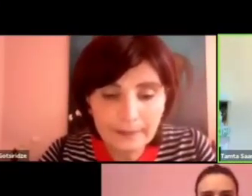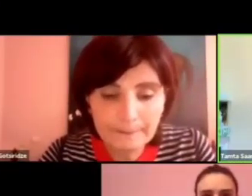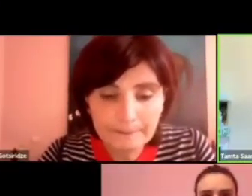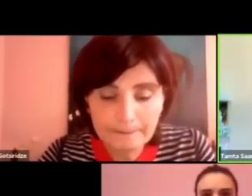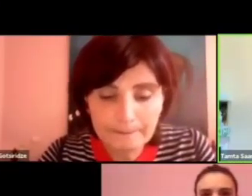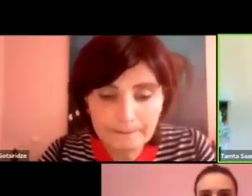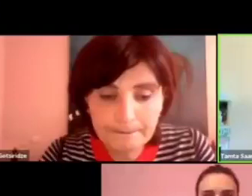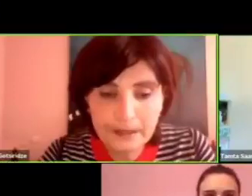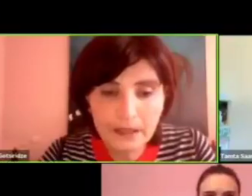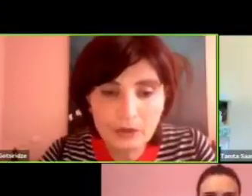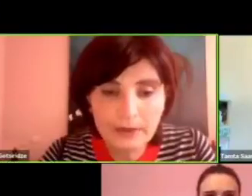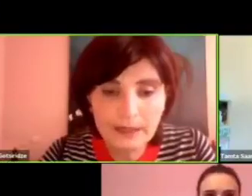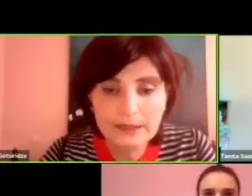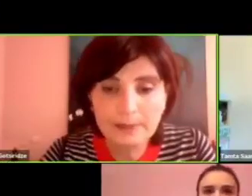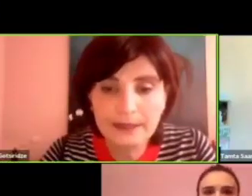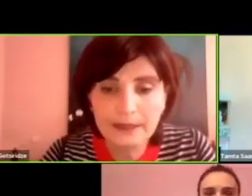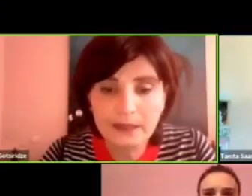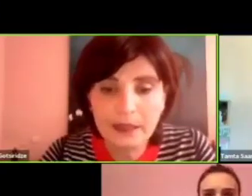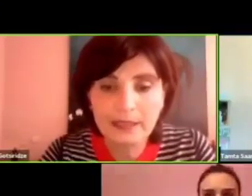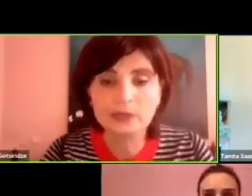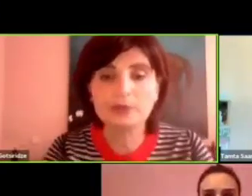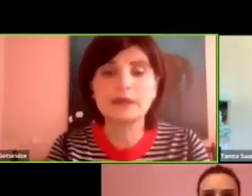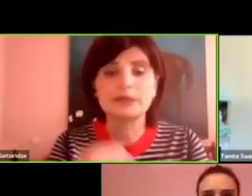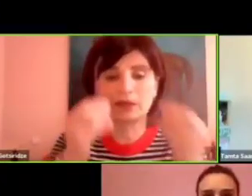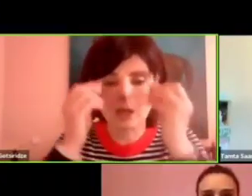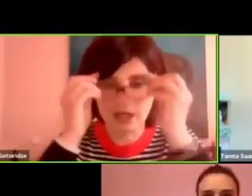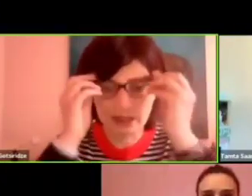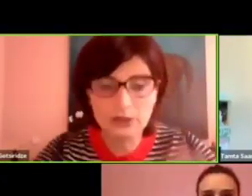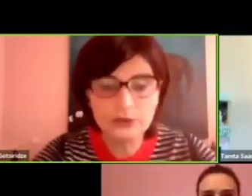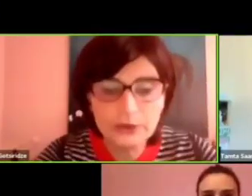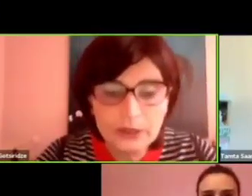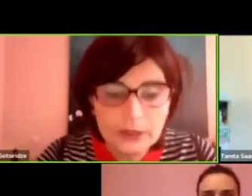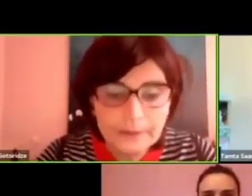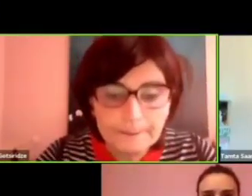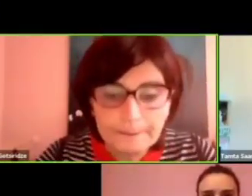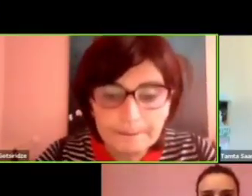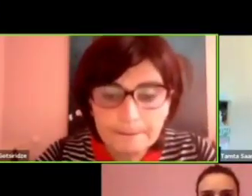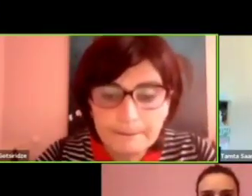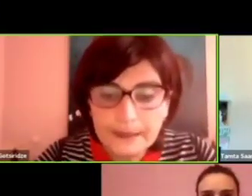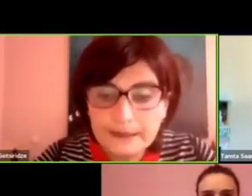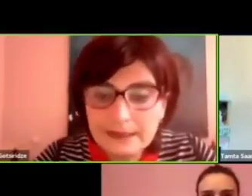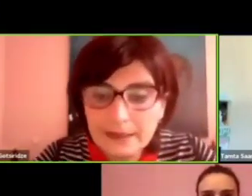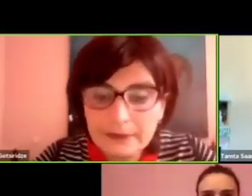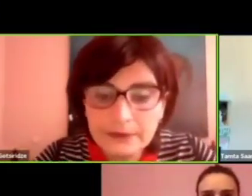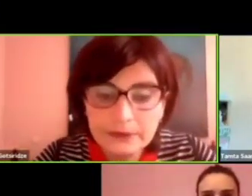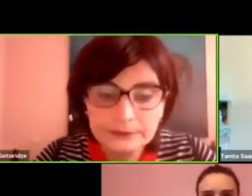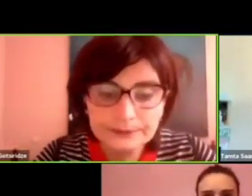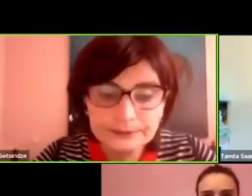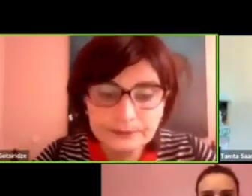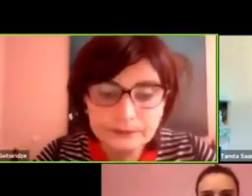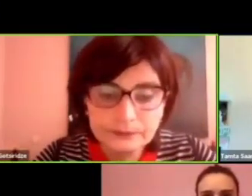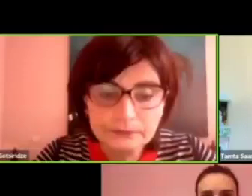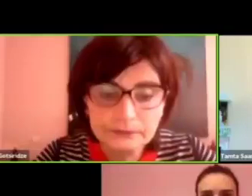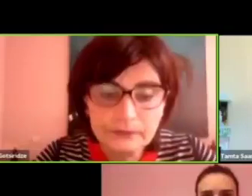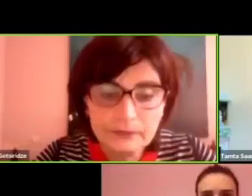დიახ, რომელიც პატარა ანატომია მინდა რომ გაგაცნოთ. ერთი წამით.